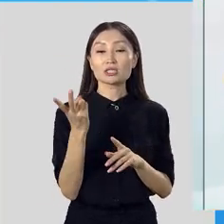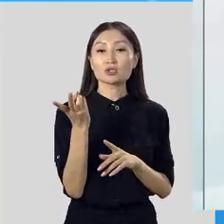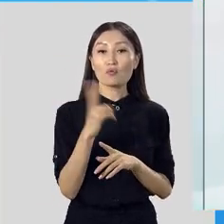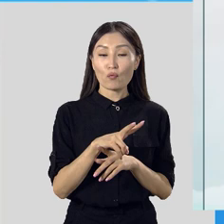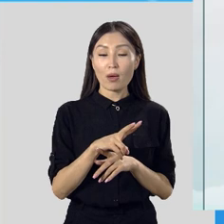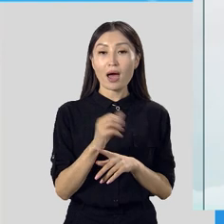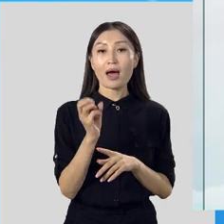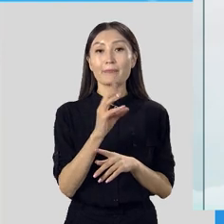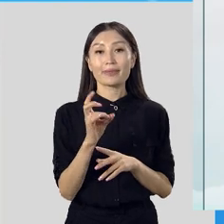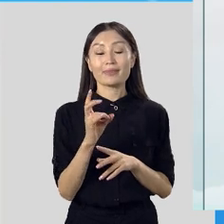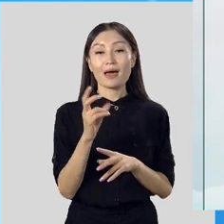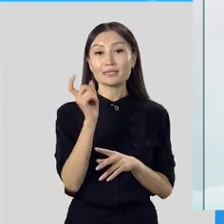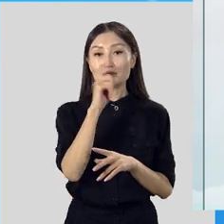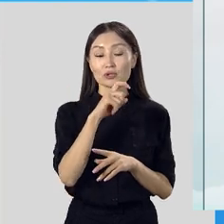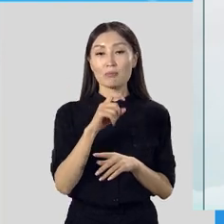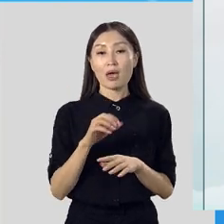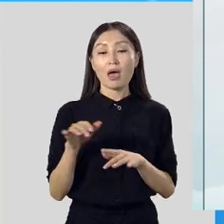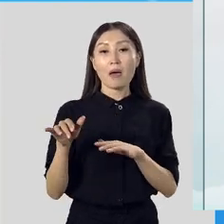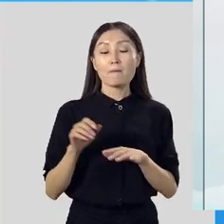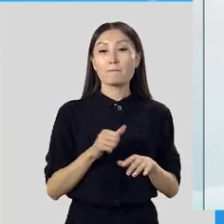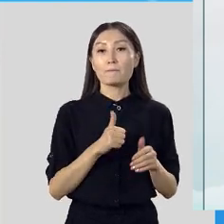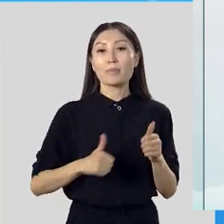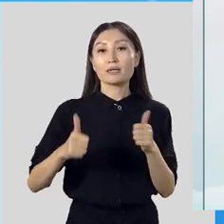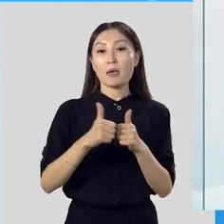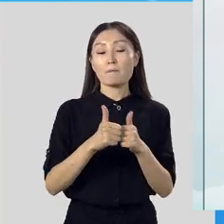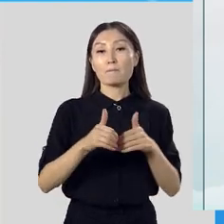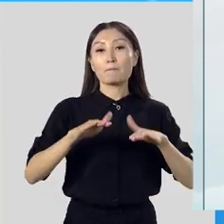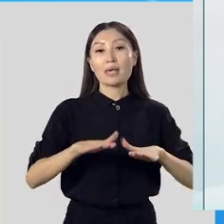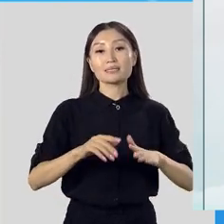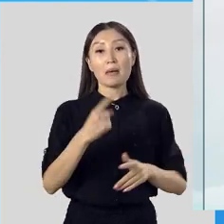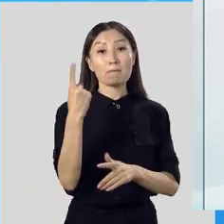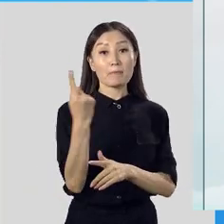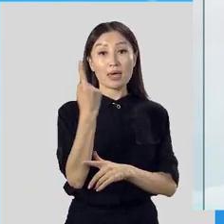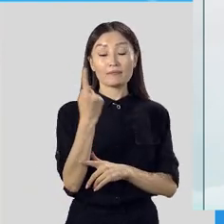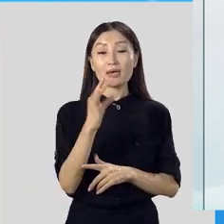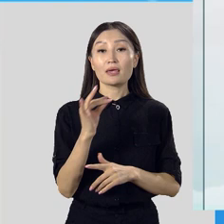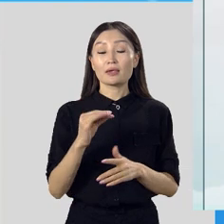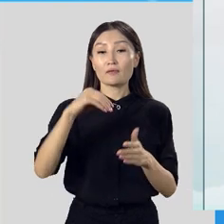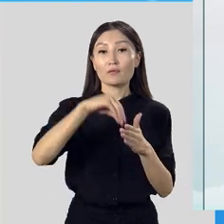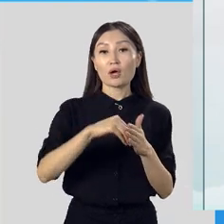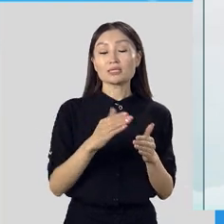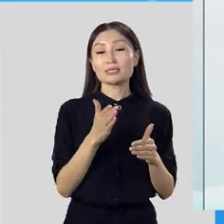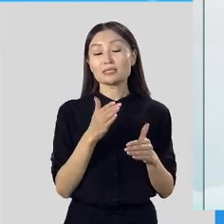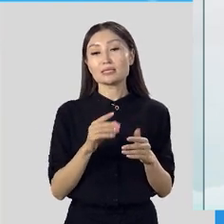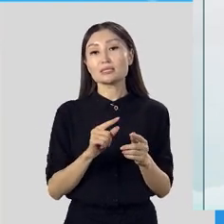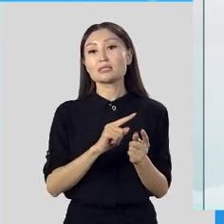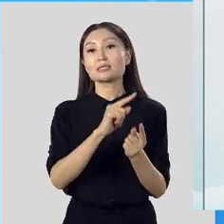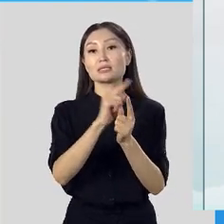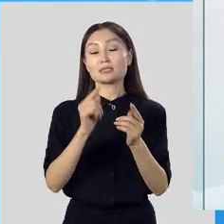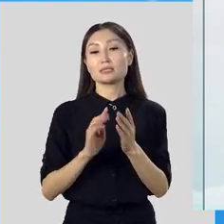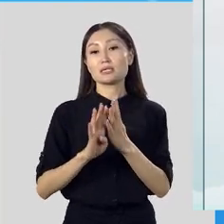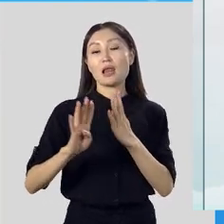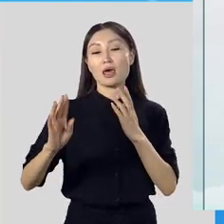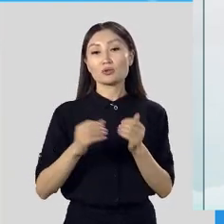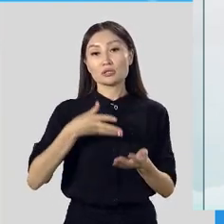двумя аминокислотами передвигается на место первой, а в рибосому входит следующая транспортная